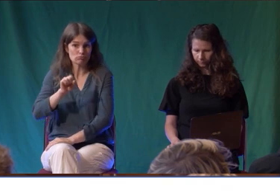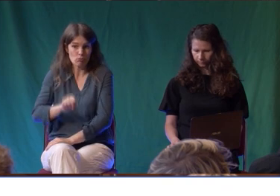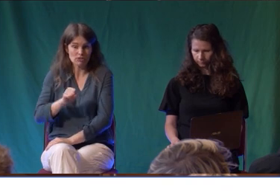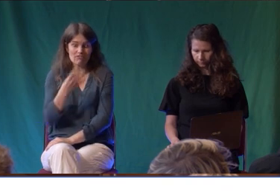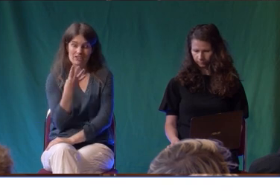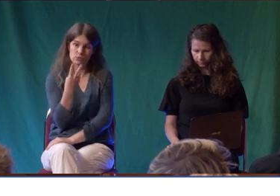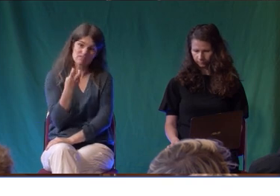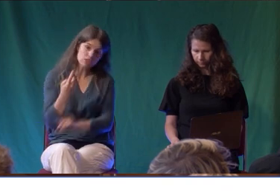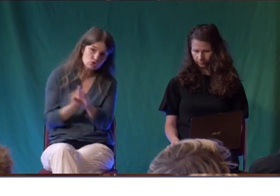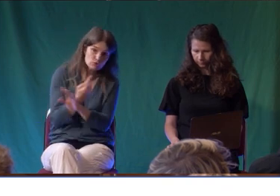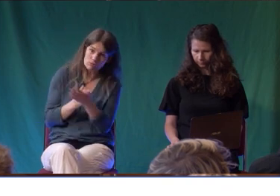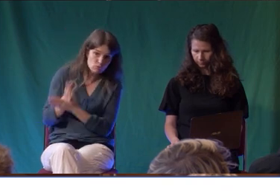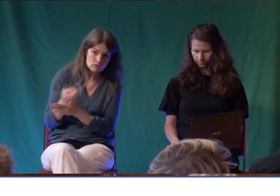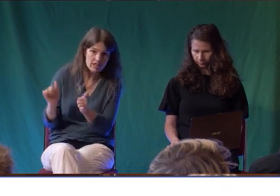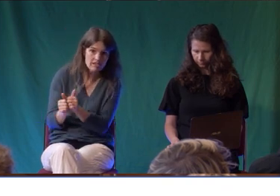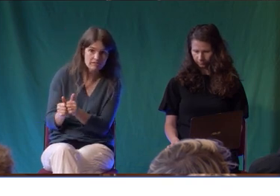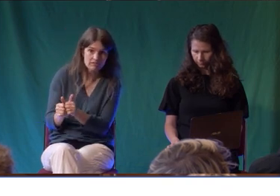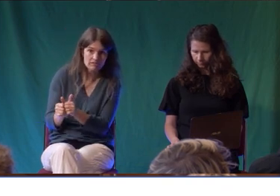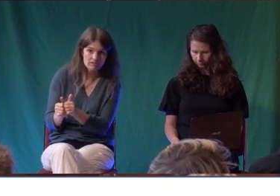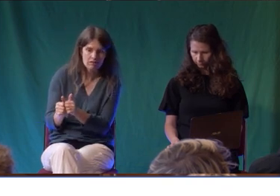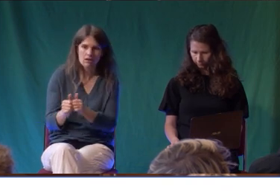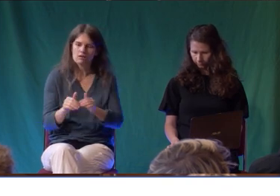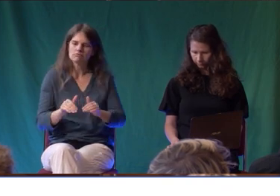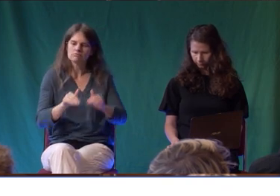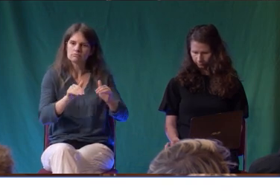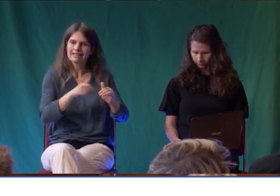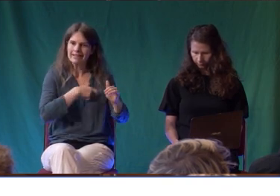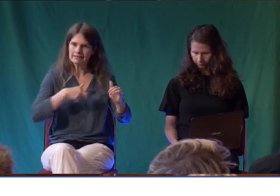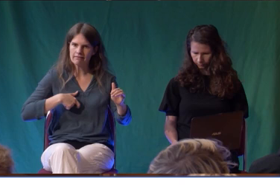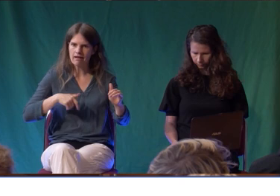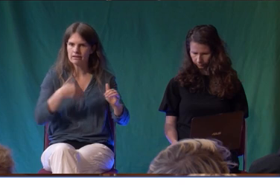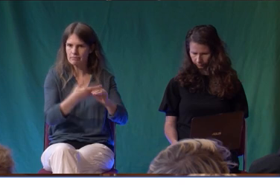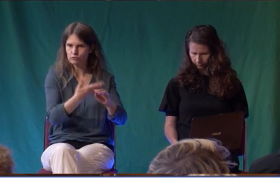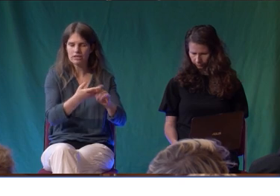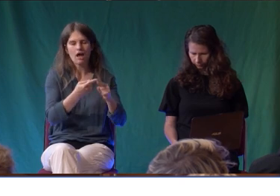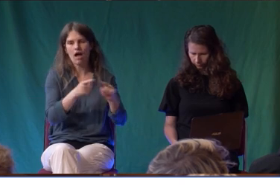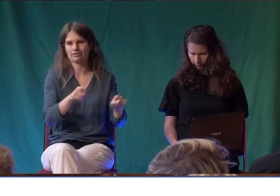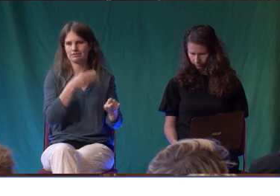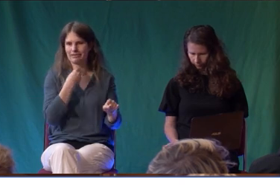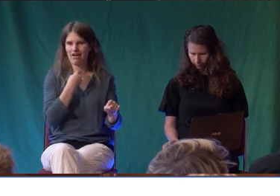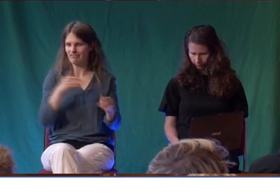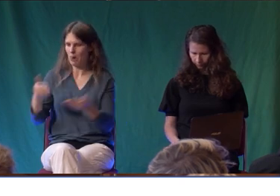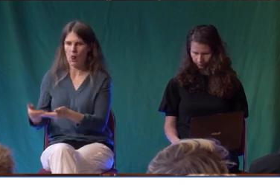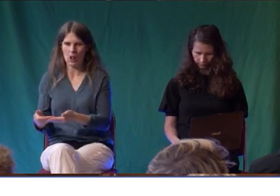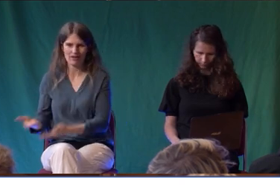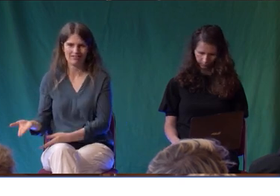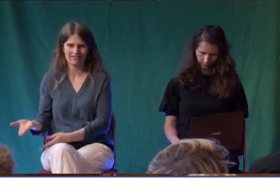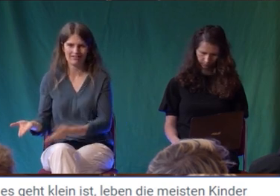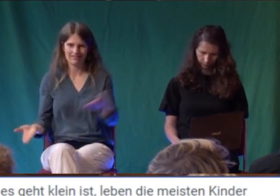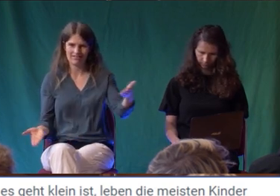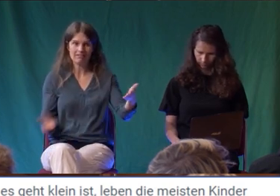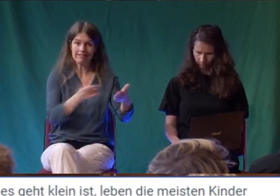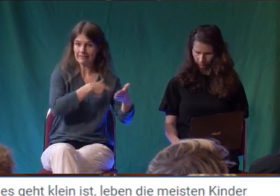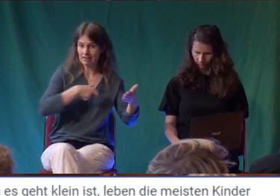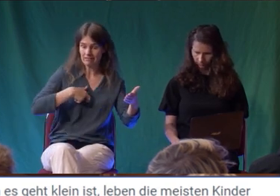geht ein Kind in die Kita wird es schon schwierig weil dann ist der Bedarf für eine Unterstützung oder für eine